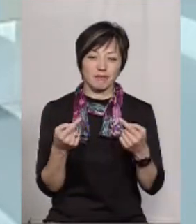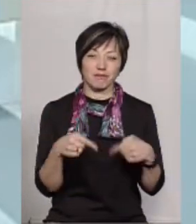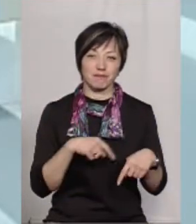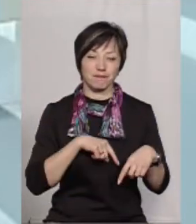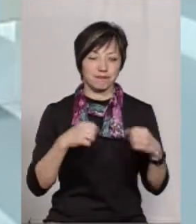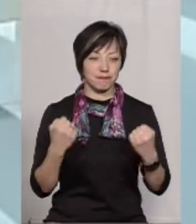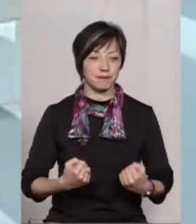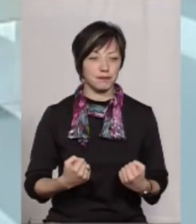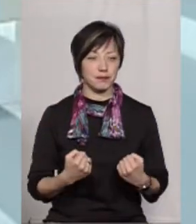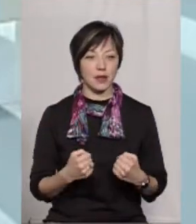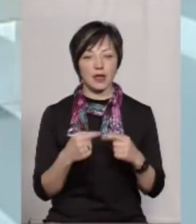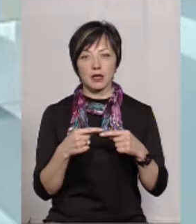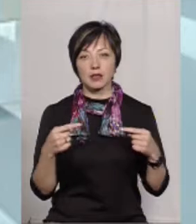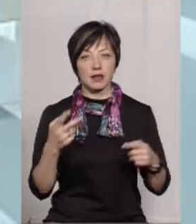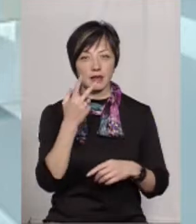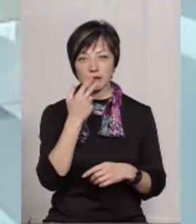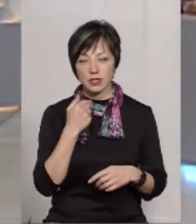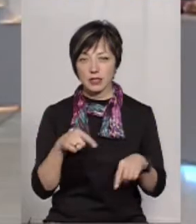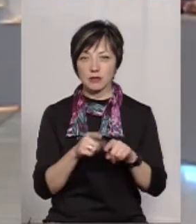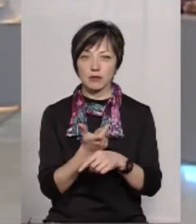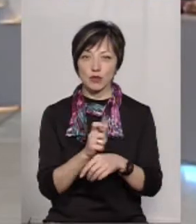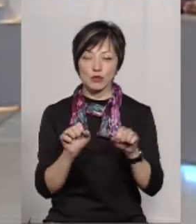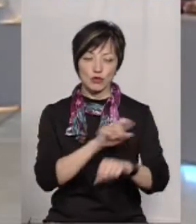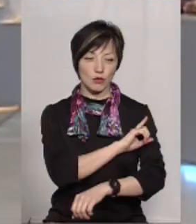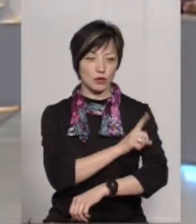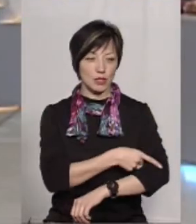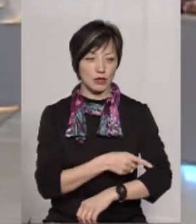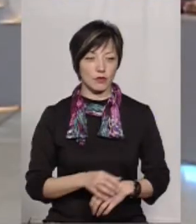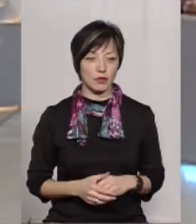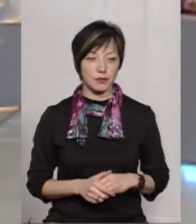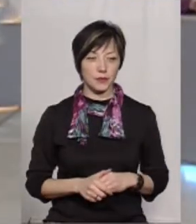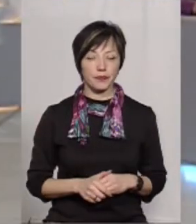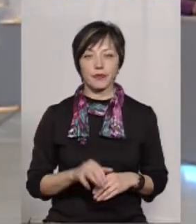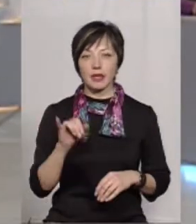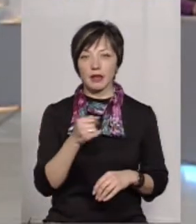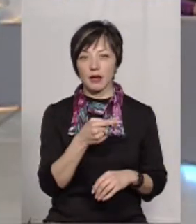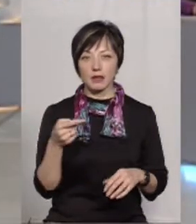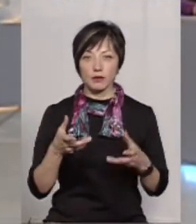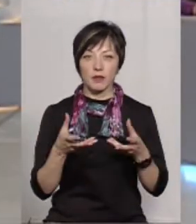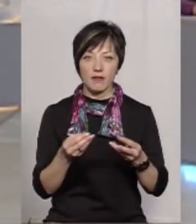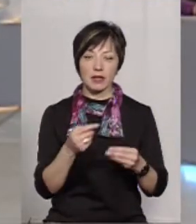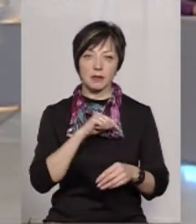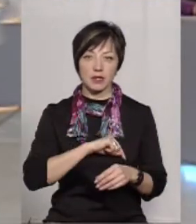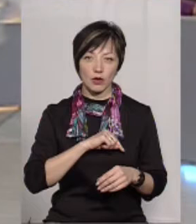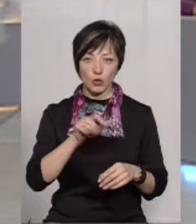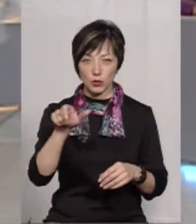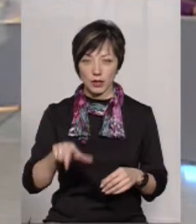ще тут багато речей, які не зовсім є звичними, вони тим більше можуть посилюватися. І негативно впливати на психіку